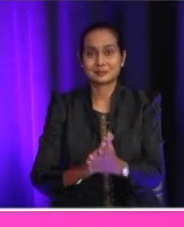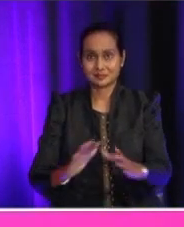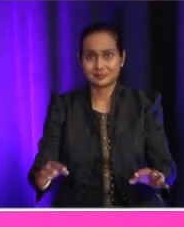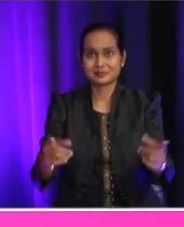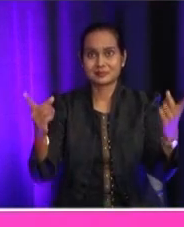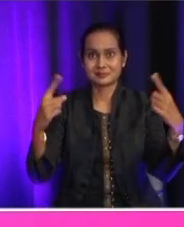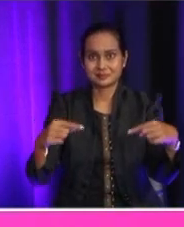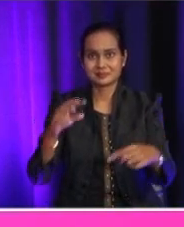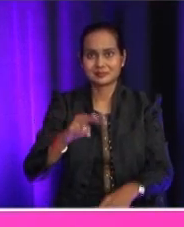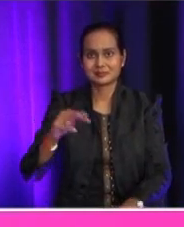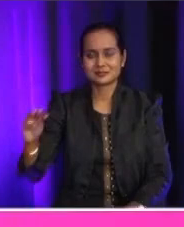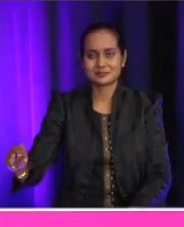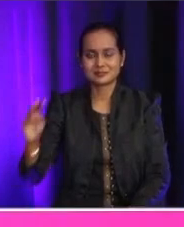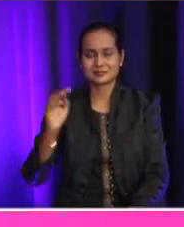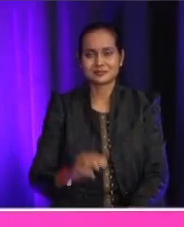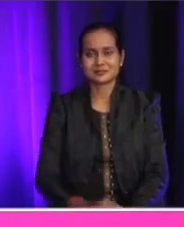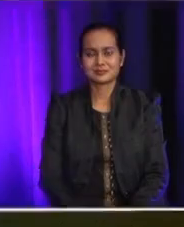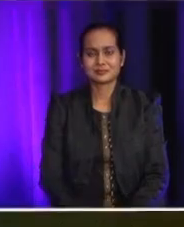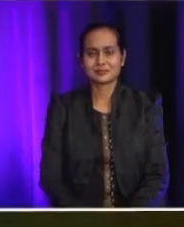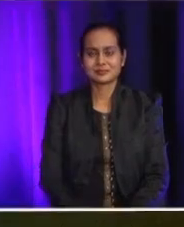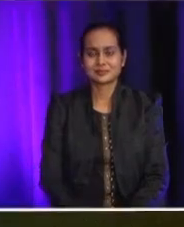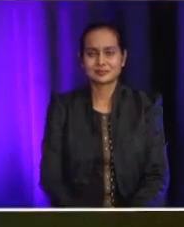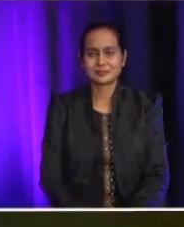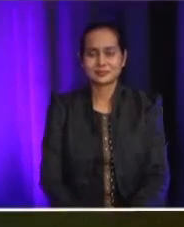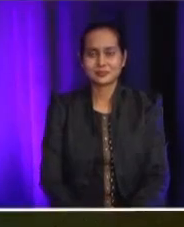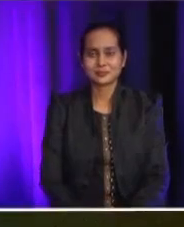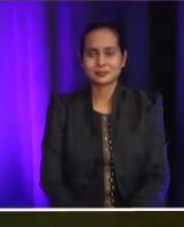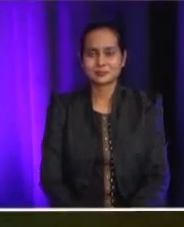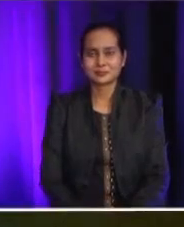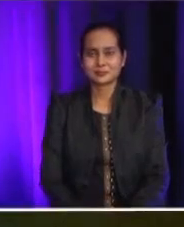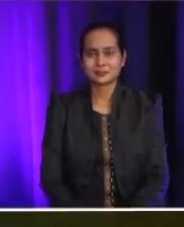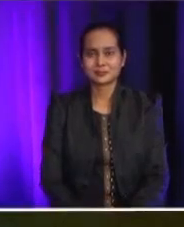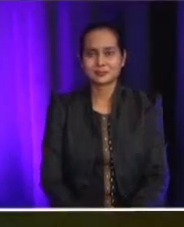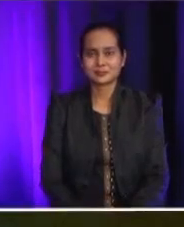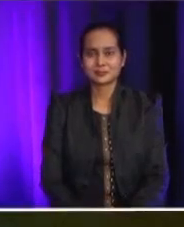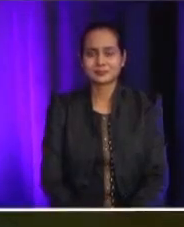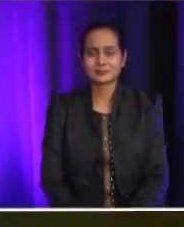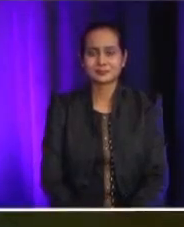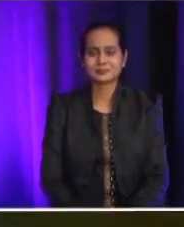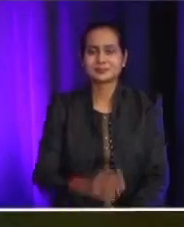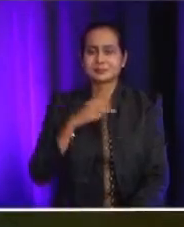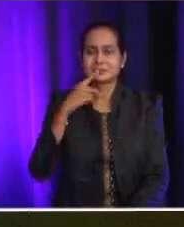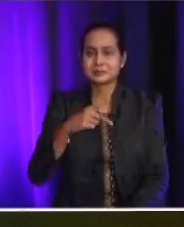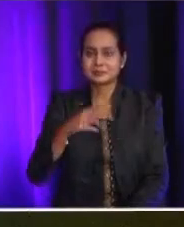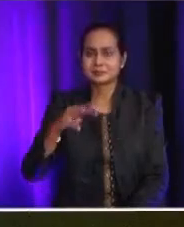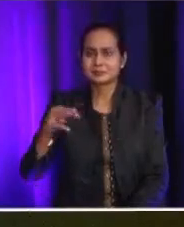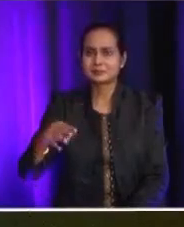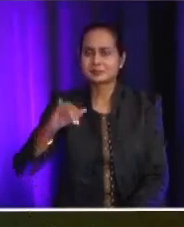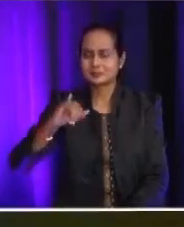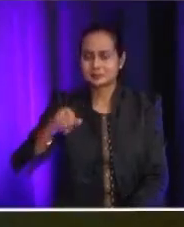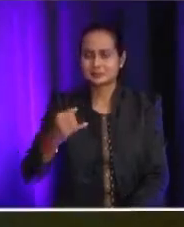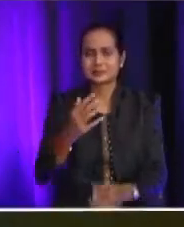Bandar Utama Damansara 3 Petaling Jaya Selangor. Betul cikgu? Ya, betul. Baiklah, jadi saya pasti mereka juga pun turut